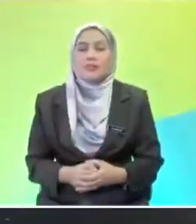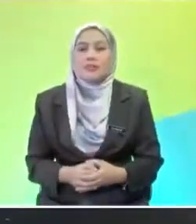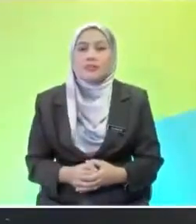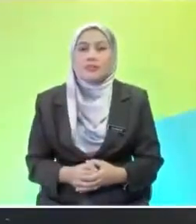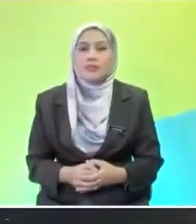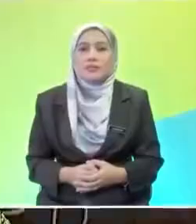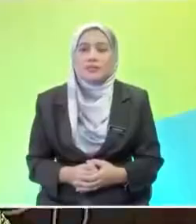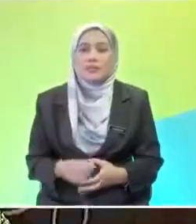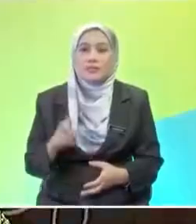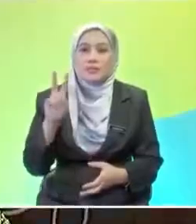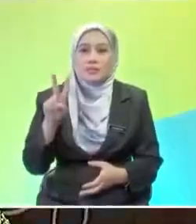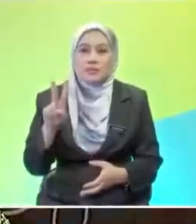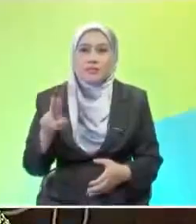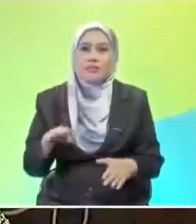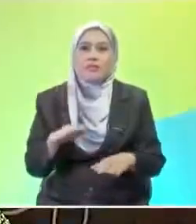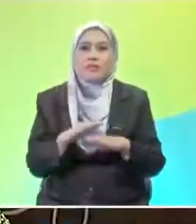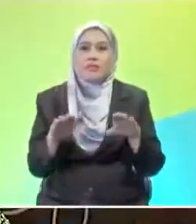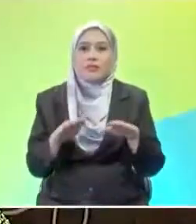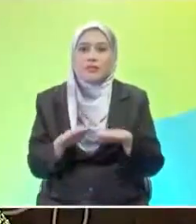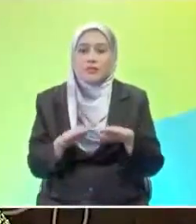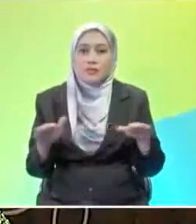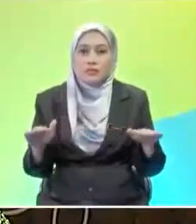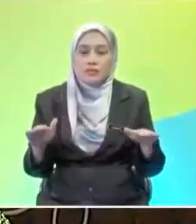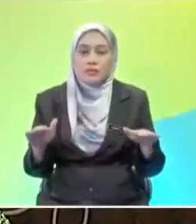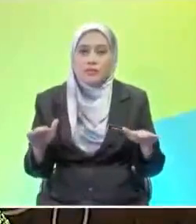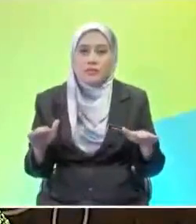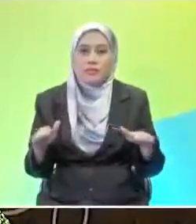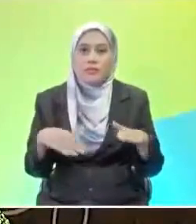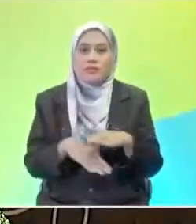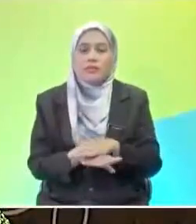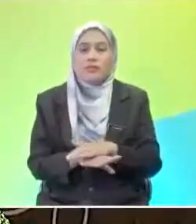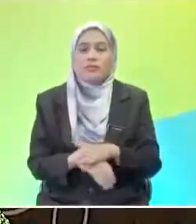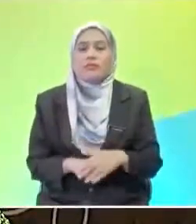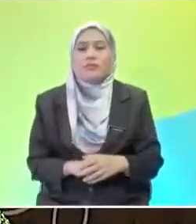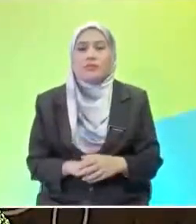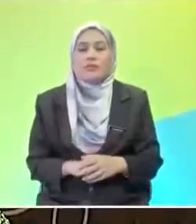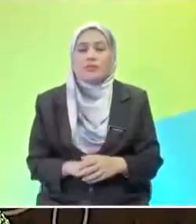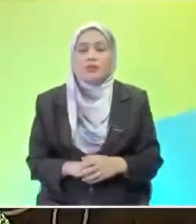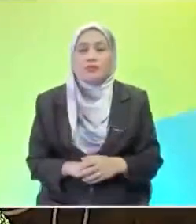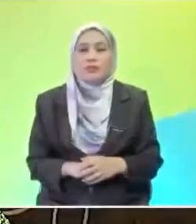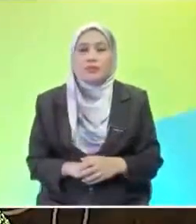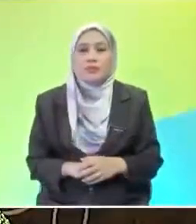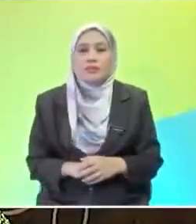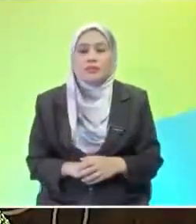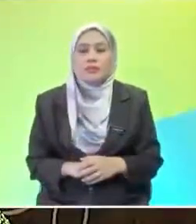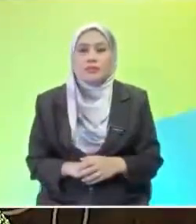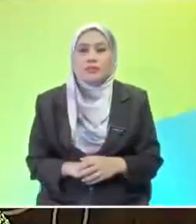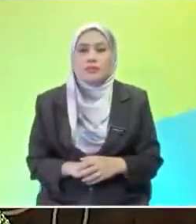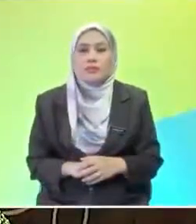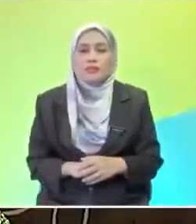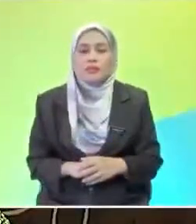dua baris bawah itu menunjukkan maksud pantun tersebut. Lepas ini kita tanya soalan kuis tau. Okey, seterusnya rangkap